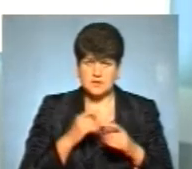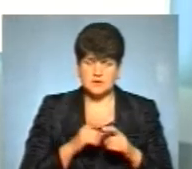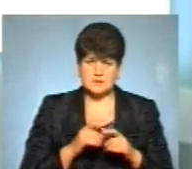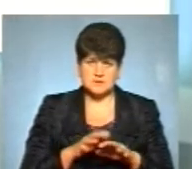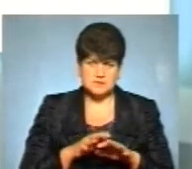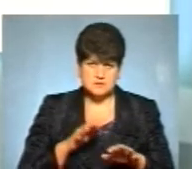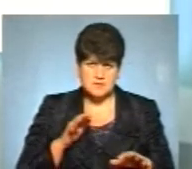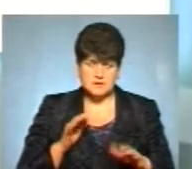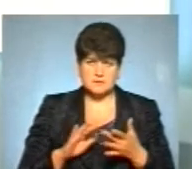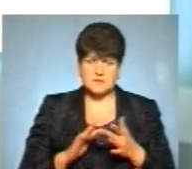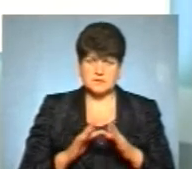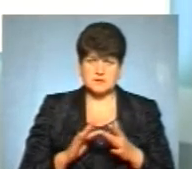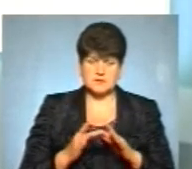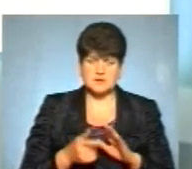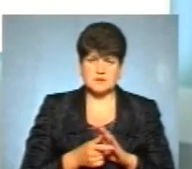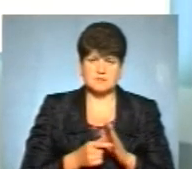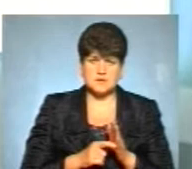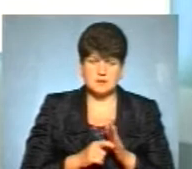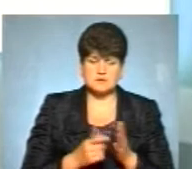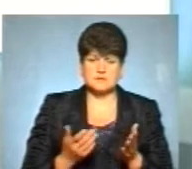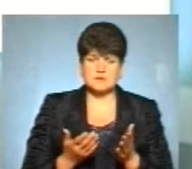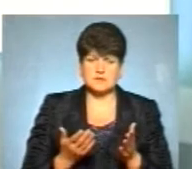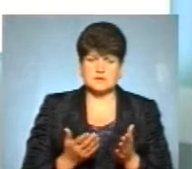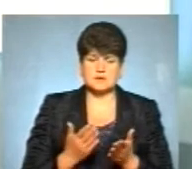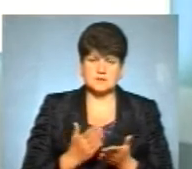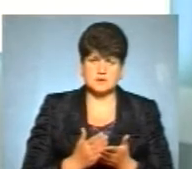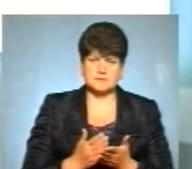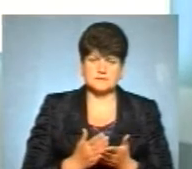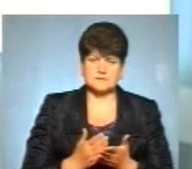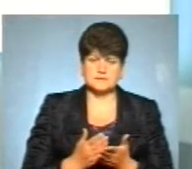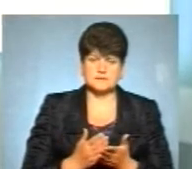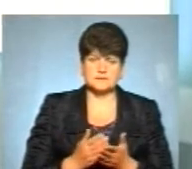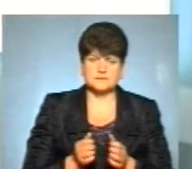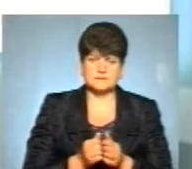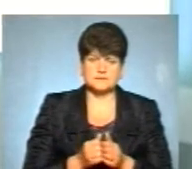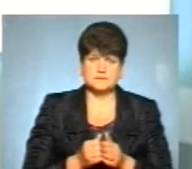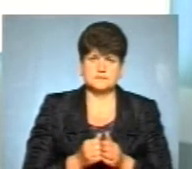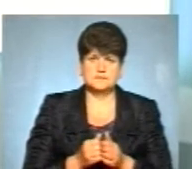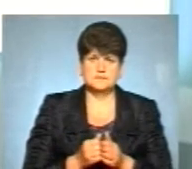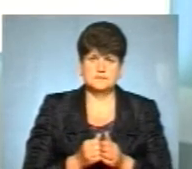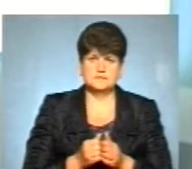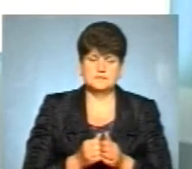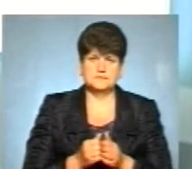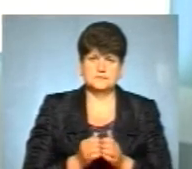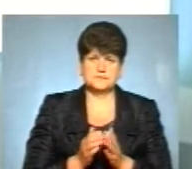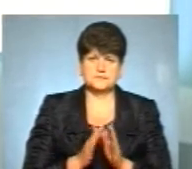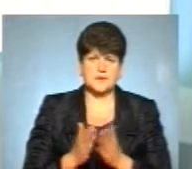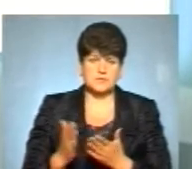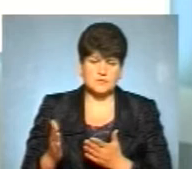також інтернет-кімнатам, які присутні при бібліотеках. Ось, у